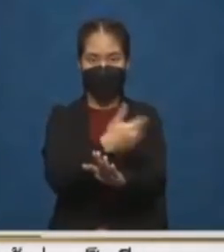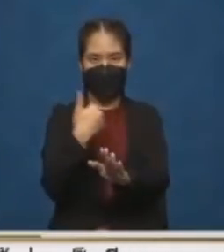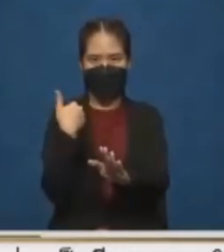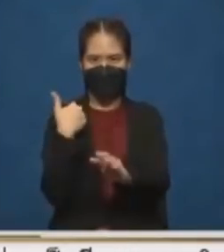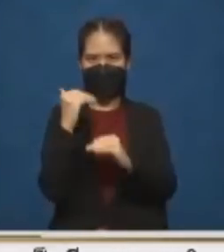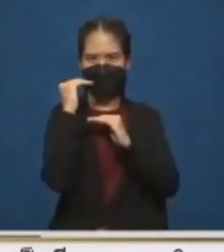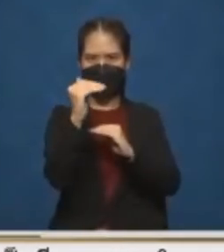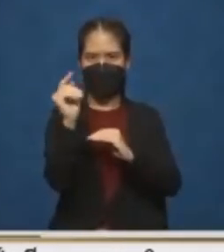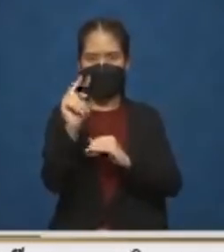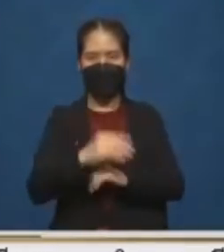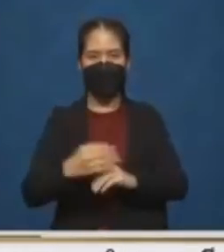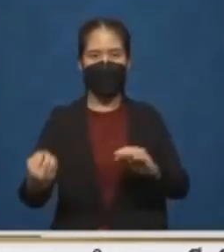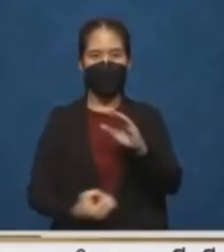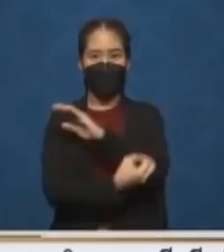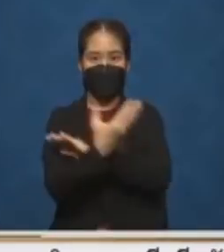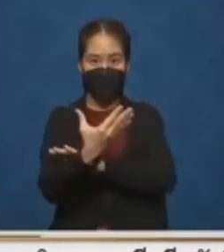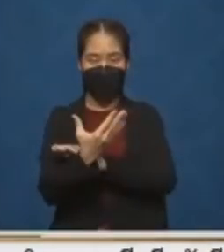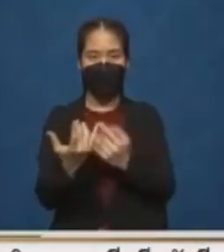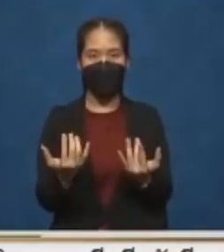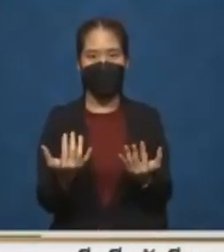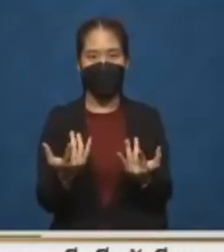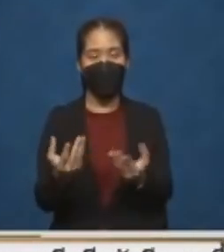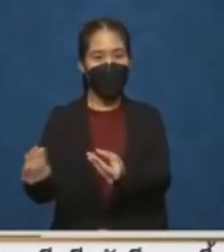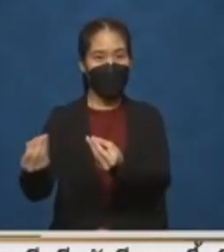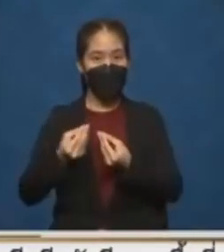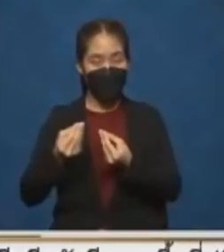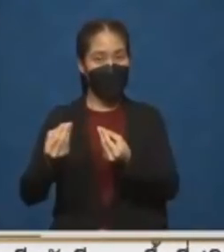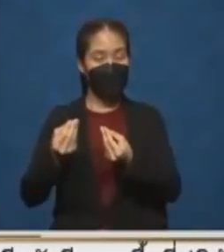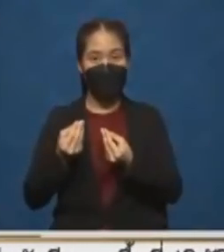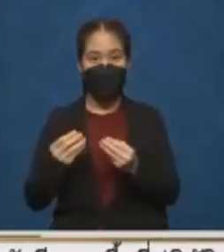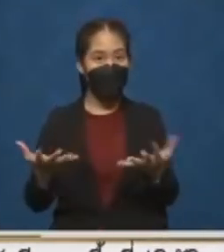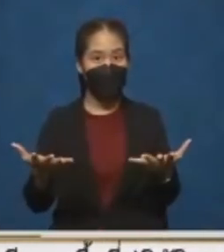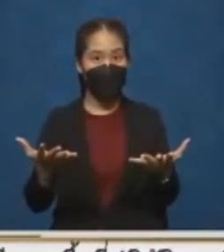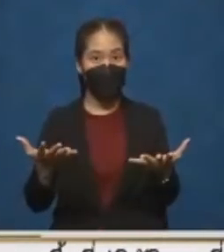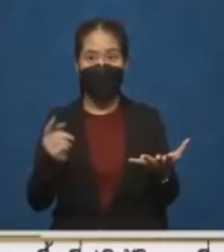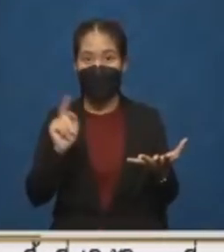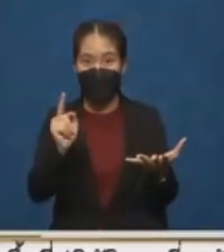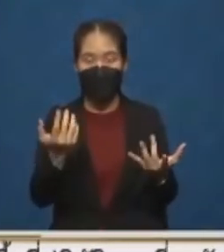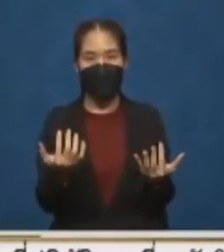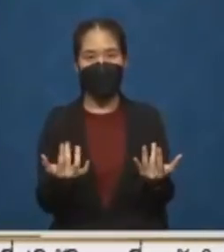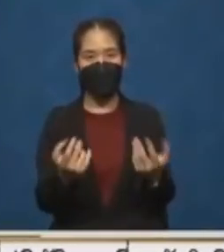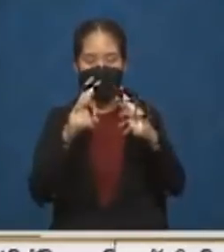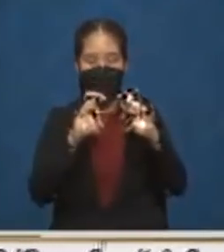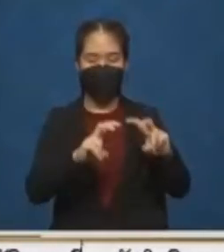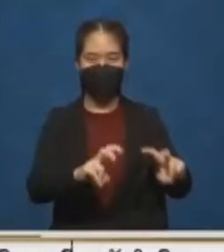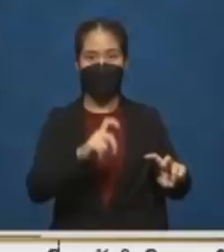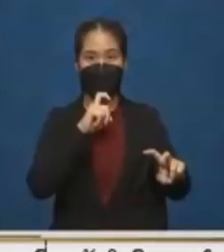ว่ามีโอกาสที่จะได้รวัคซีนหรอไม่รวัคซีนดงกล่าวขึ้นอยู่กับผลการวิจัยและการพัฒนา